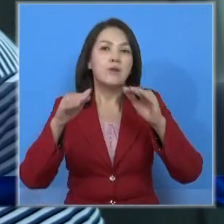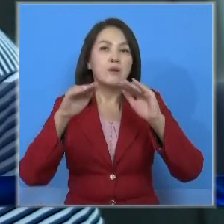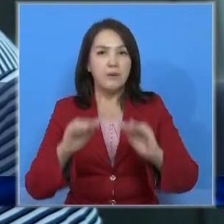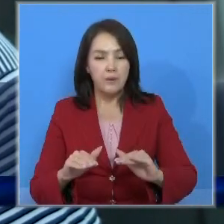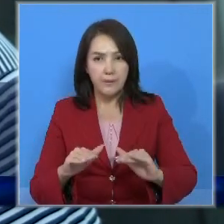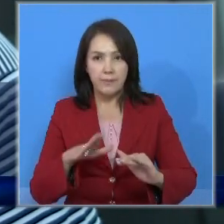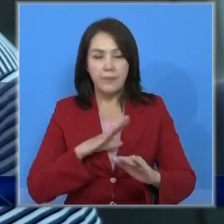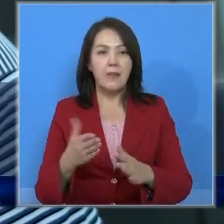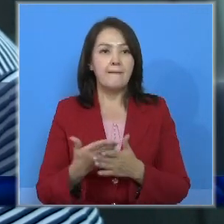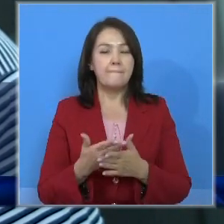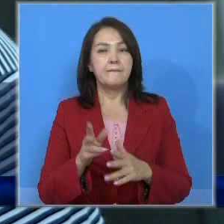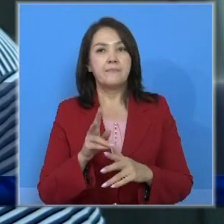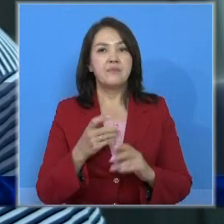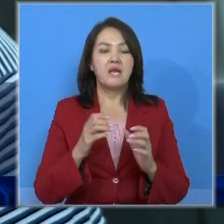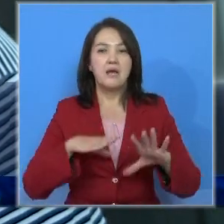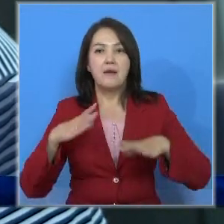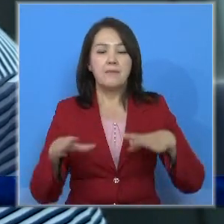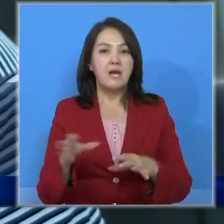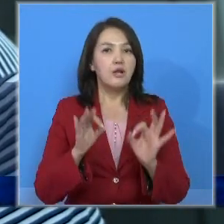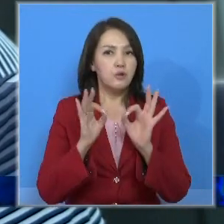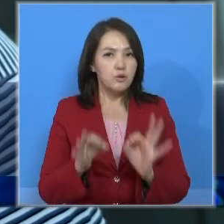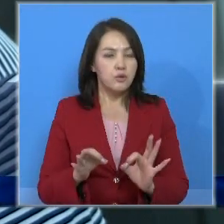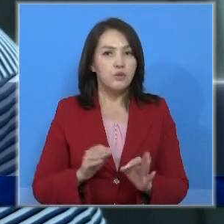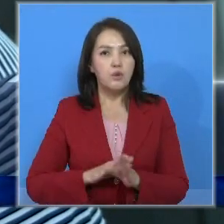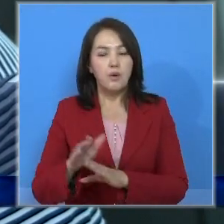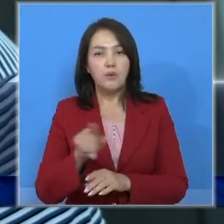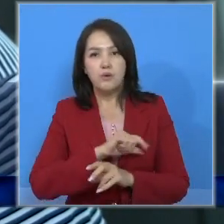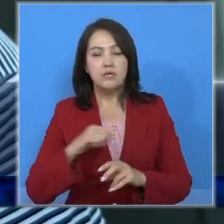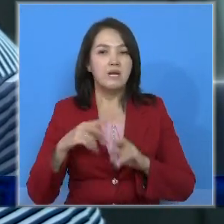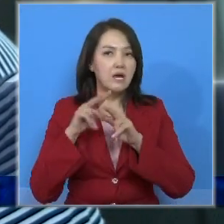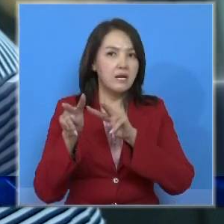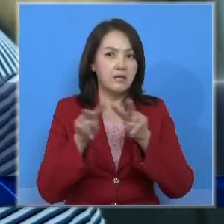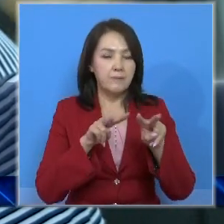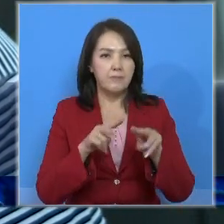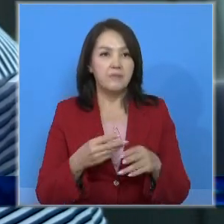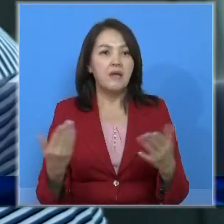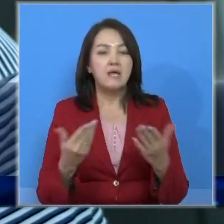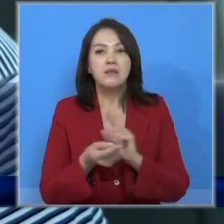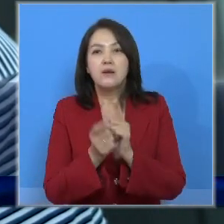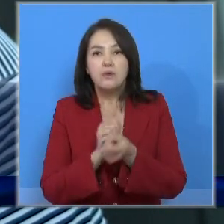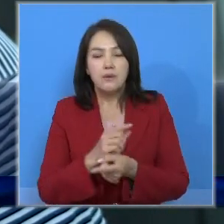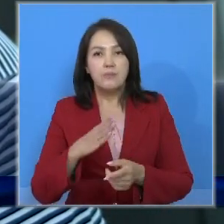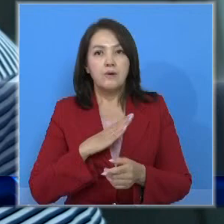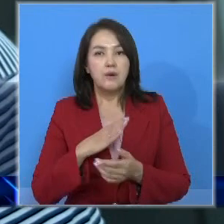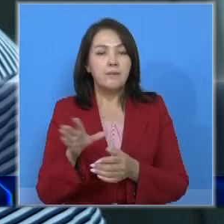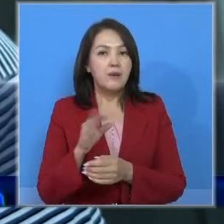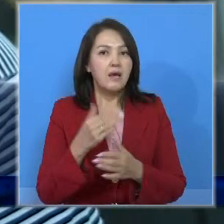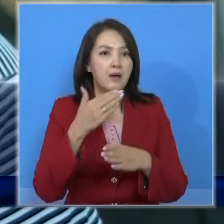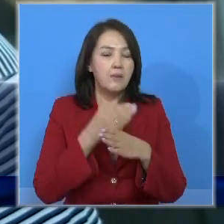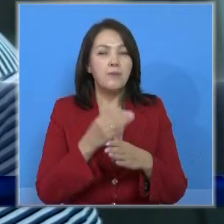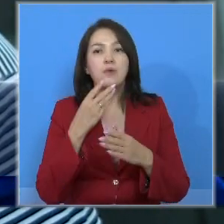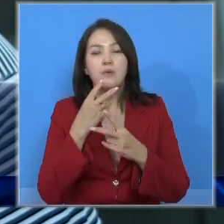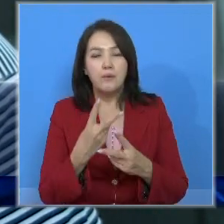түсіруімізді мына берілген жаттығудың бәрін дұрыс орындауымыздың бәрін өзі қарап отырады. Соң қандай өзгеріс болып отыр бізге соның бәрін күнбе-күн